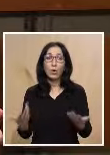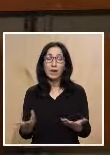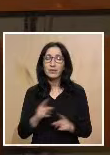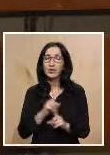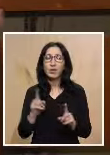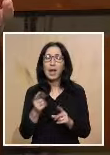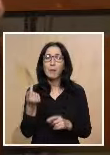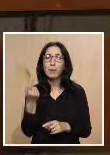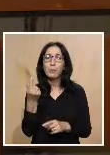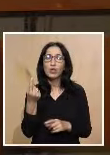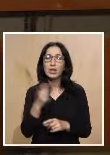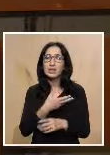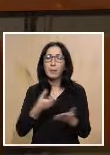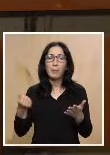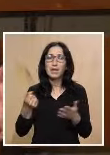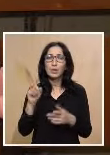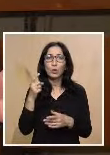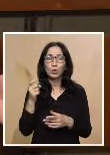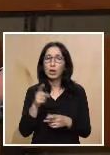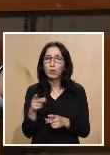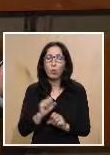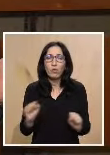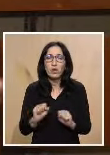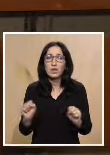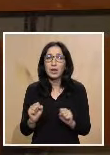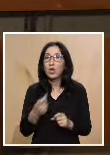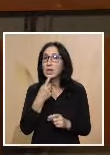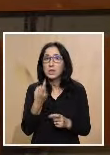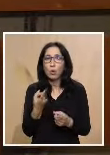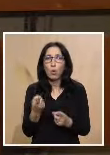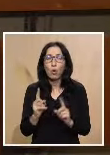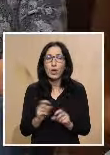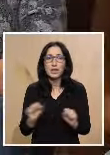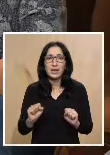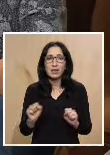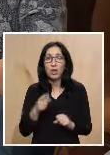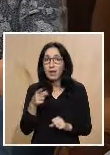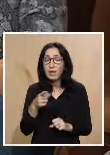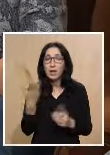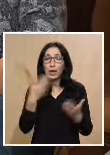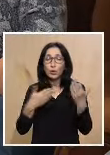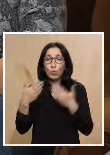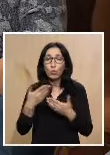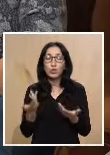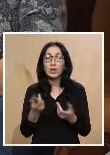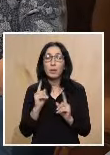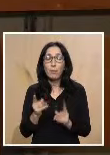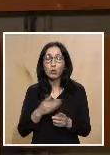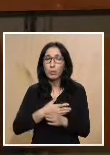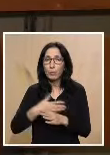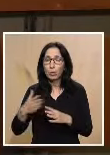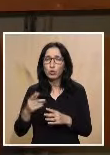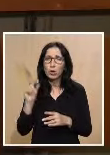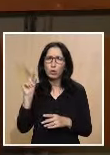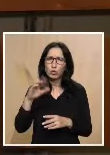Оказва се, че няма пшеница без глутен. Толкова ли е страшен? За кого е страшен? Вие като учени тук в института може да продължите